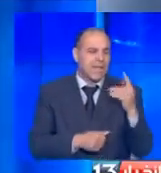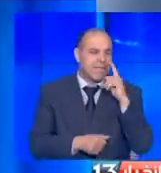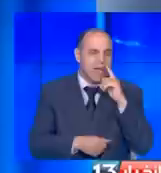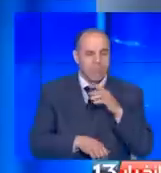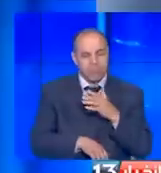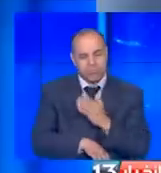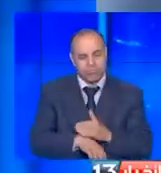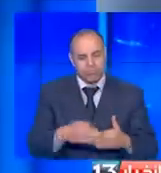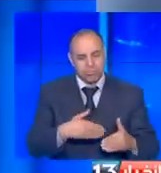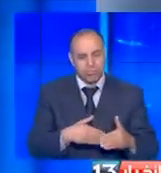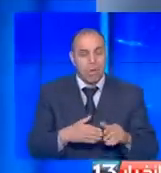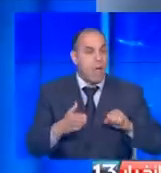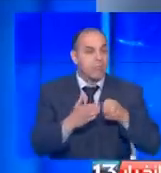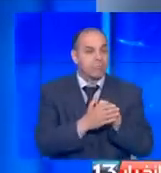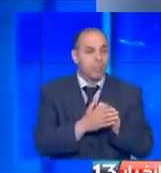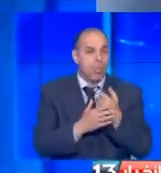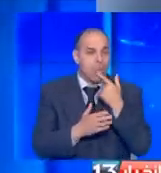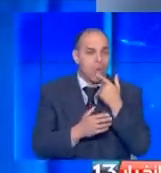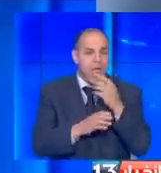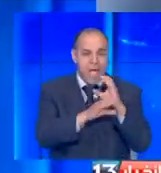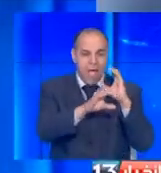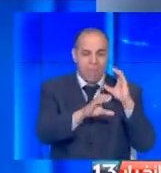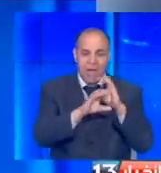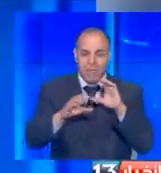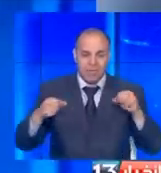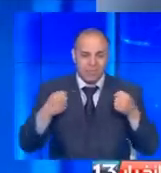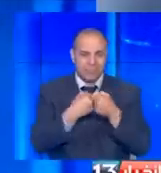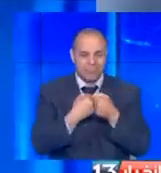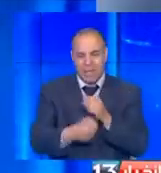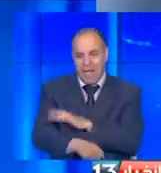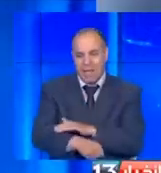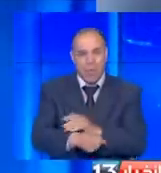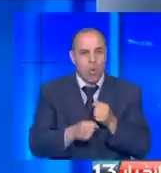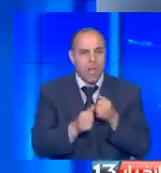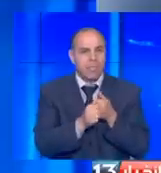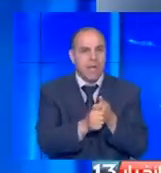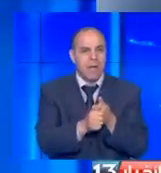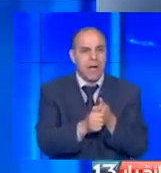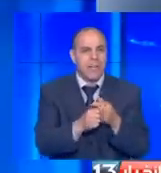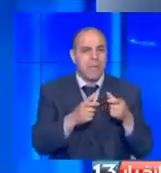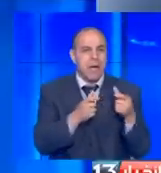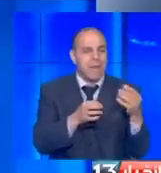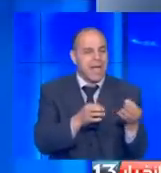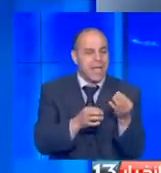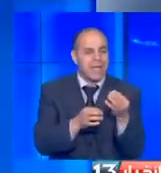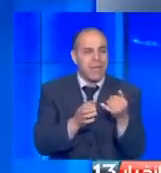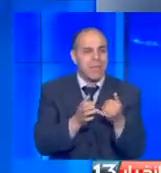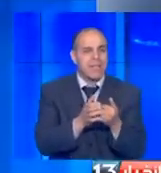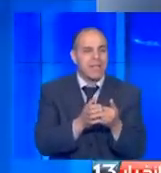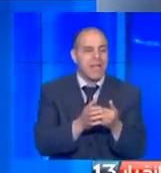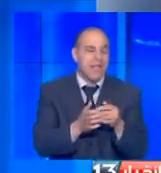أخريات. ونتج الحادث عن تصادم بين حافلتين لنقل العاملات تابعتين لمعمل خياطة في منطقة